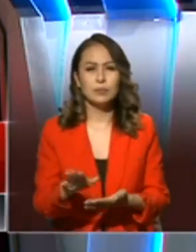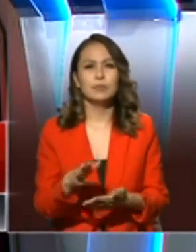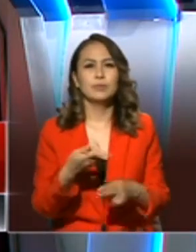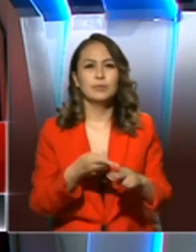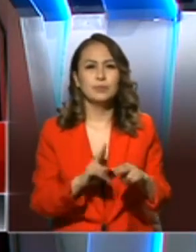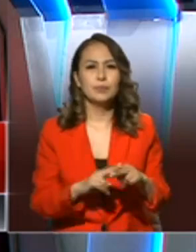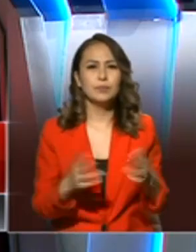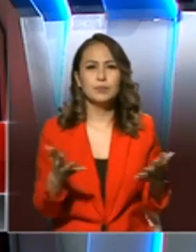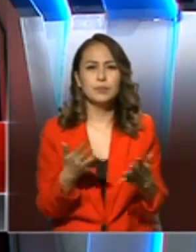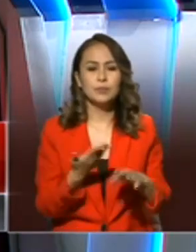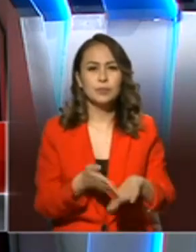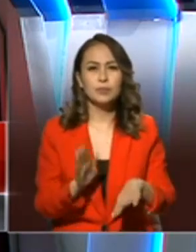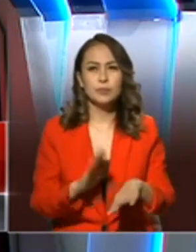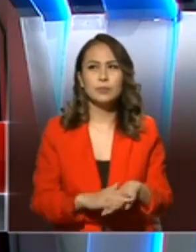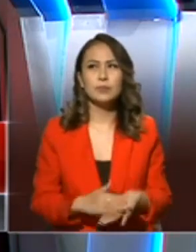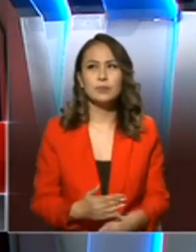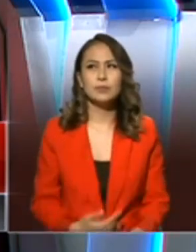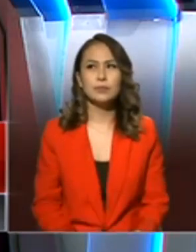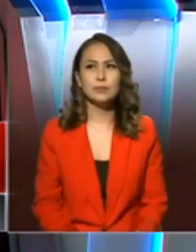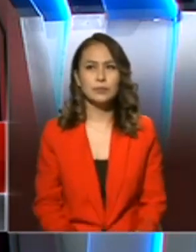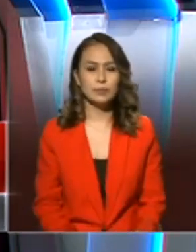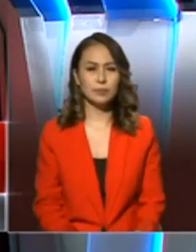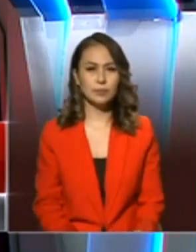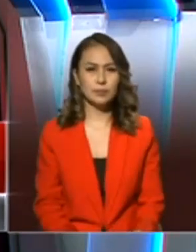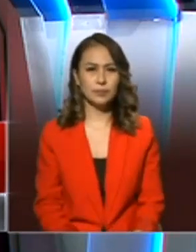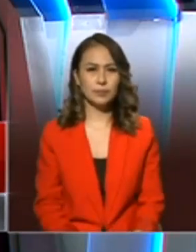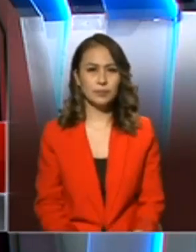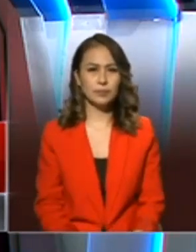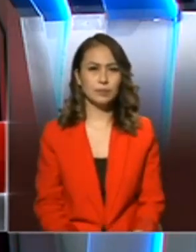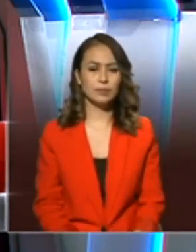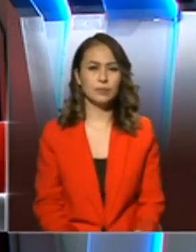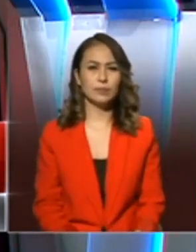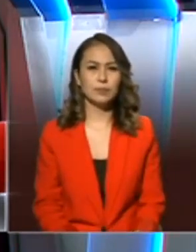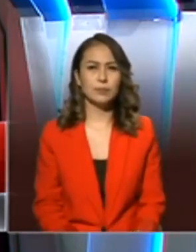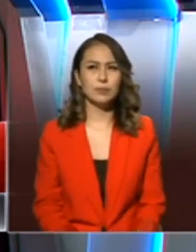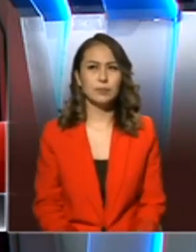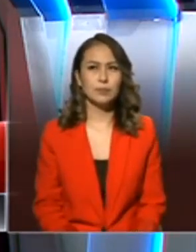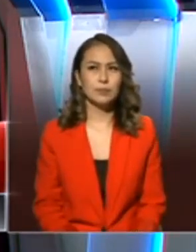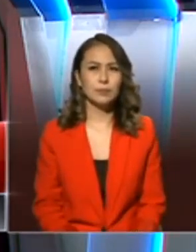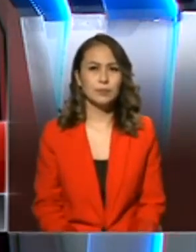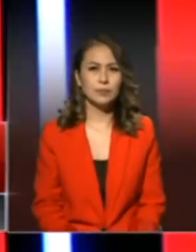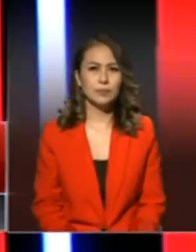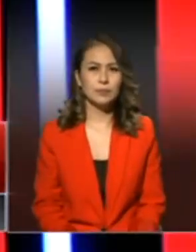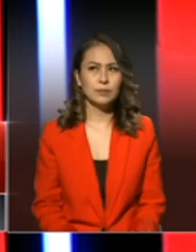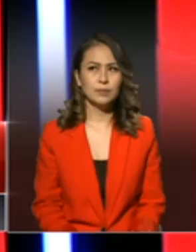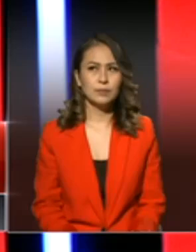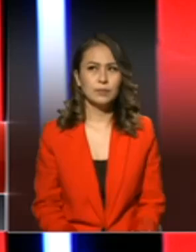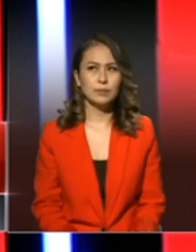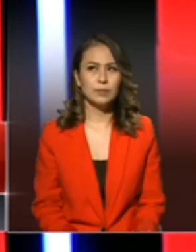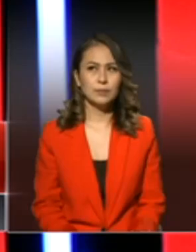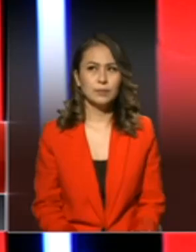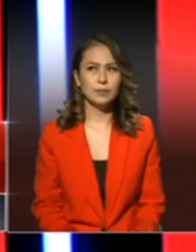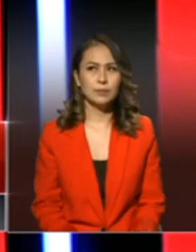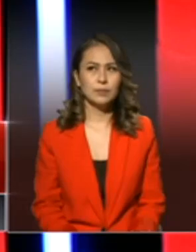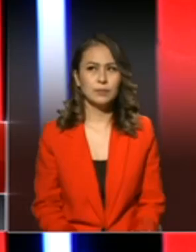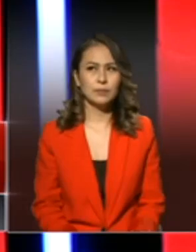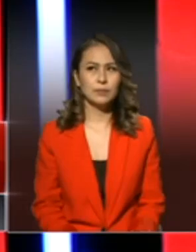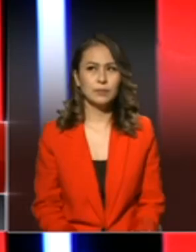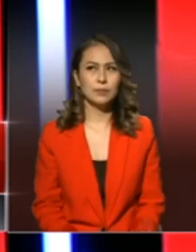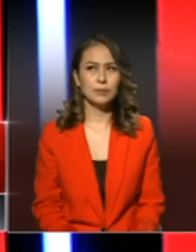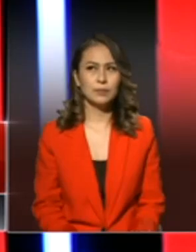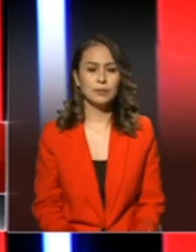деген қандай қиын жағдай. Иә, соны көру де қиын. Жәнібек мырза, сіз